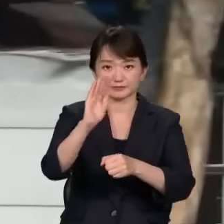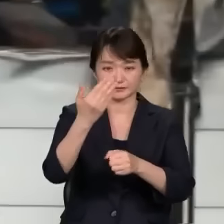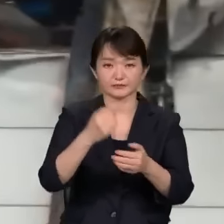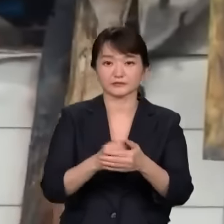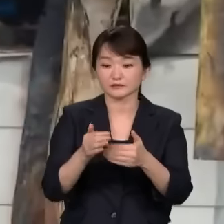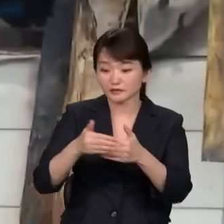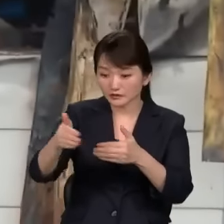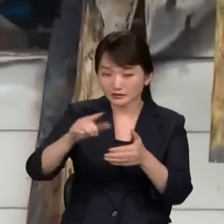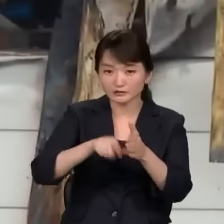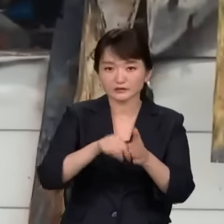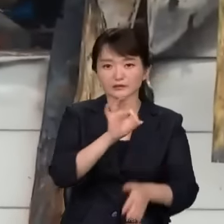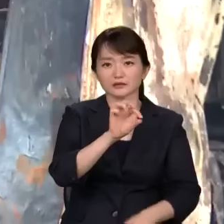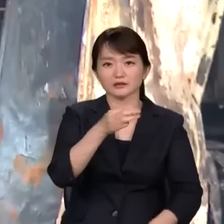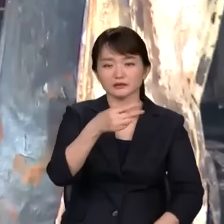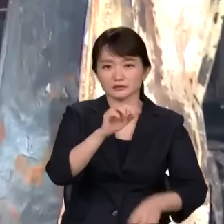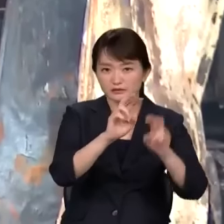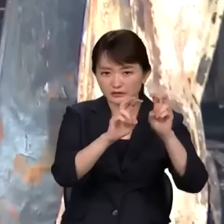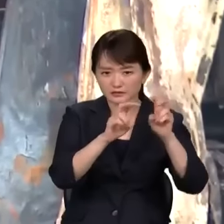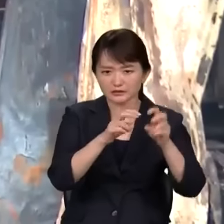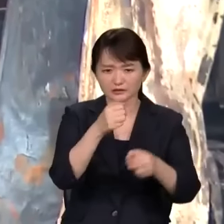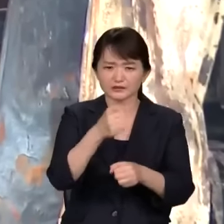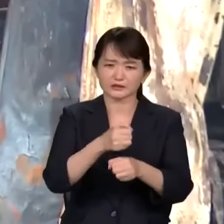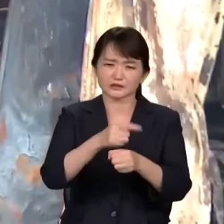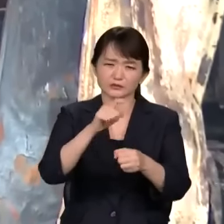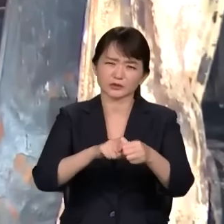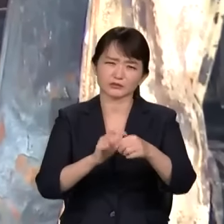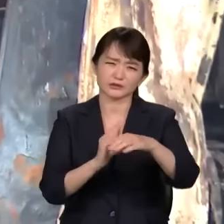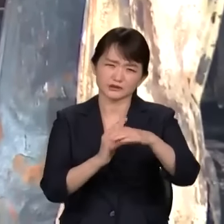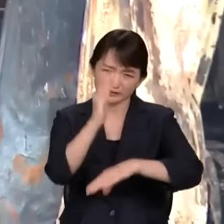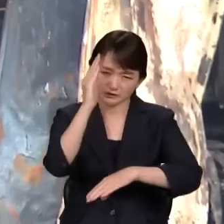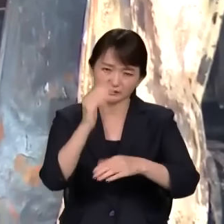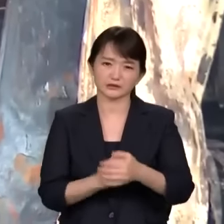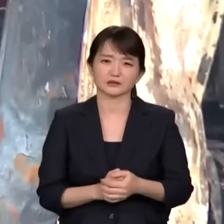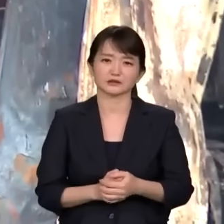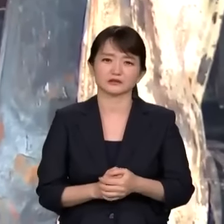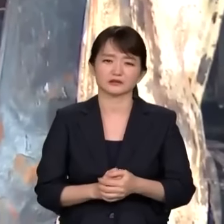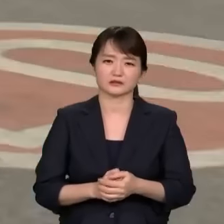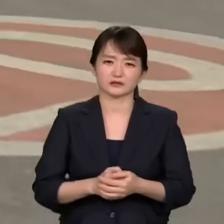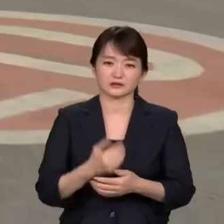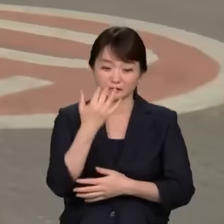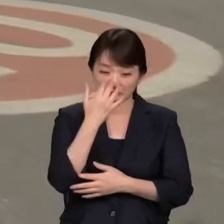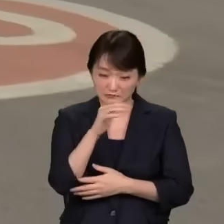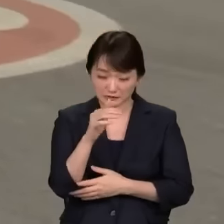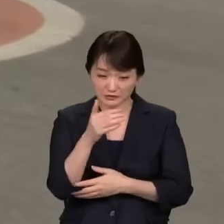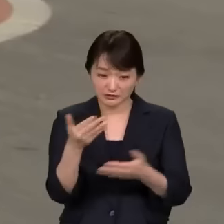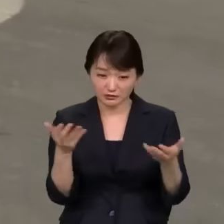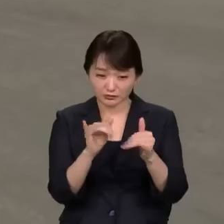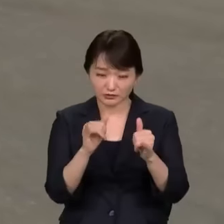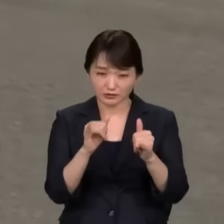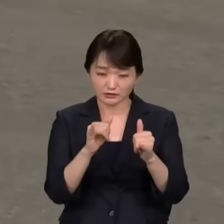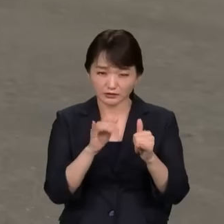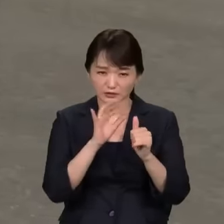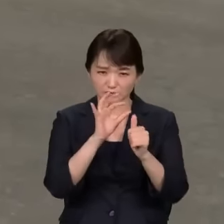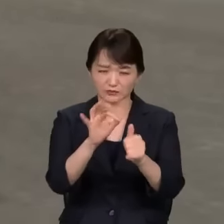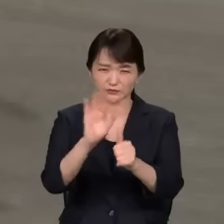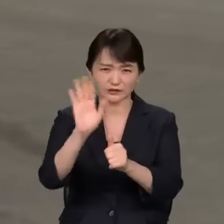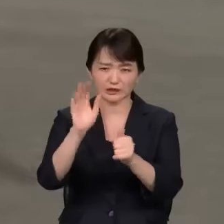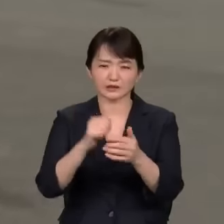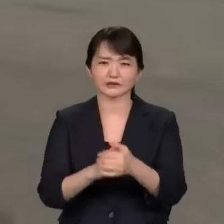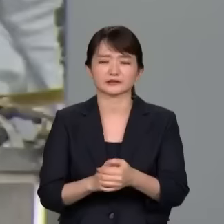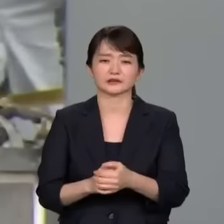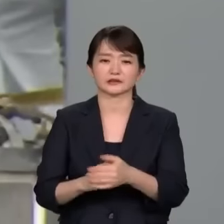과정에서 아리셀은 생산 목표를 무리하게 높였습니다. 제대로 숙련되지 않은 노동자들을 급하게 불법으로 투입했습니다.